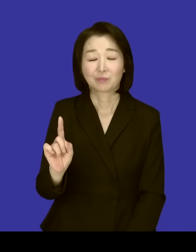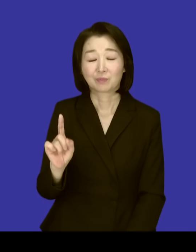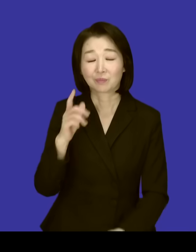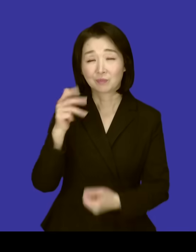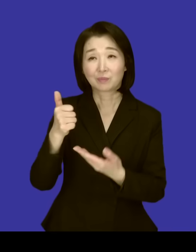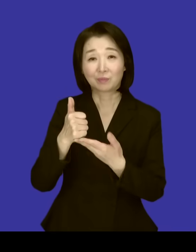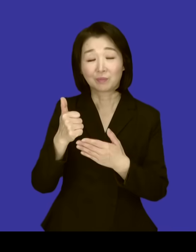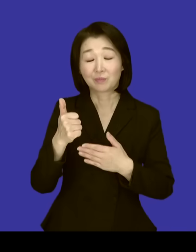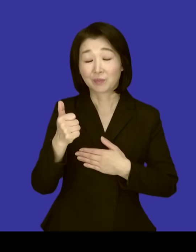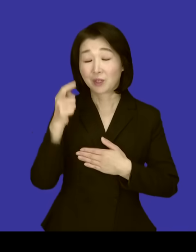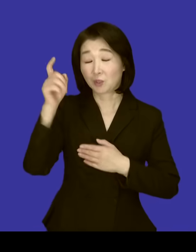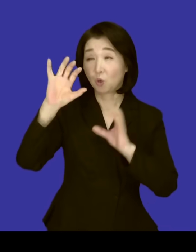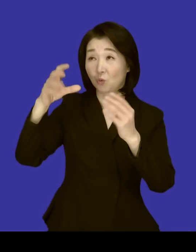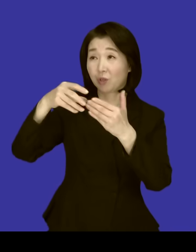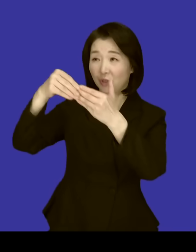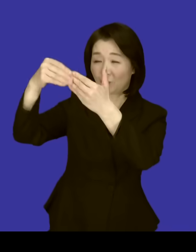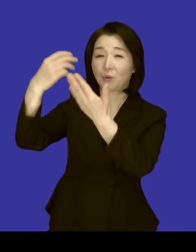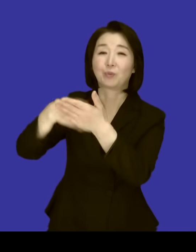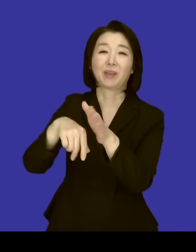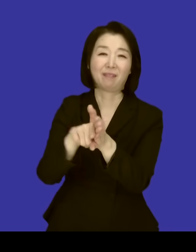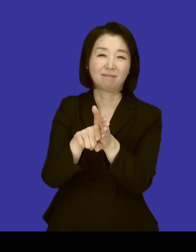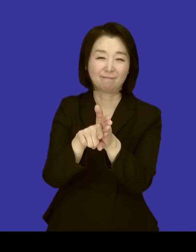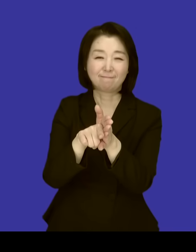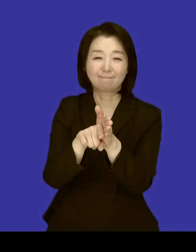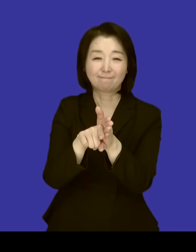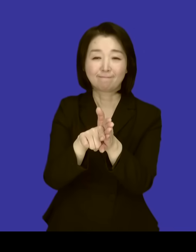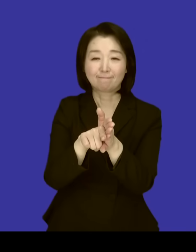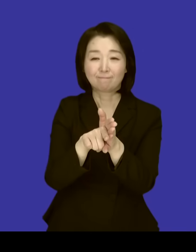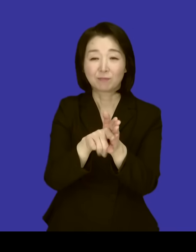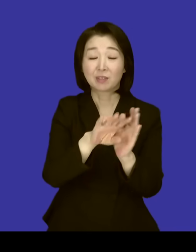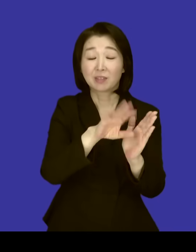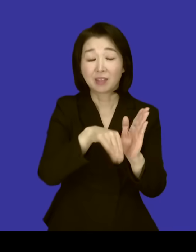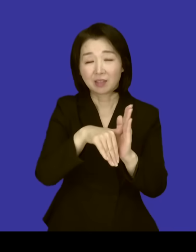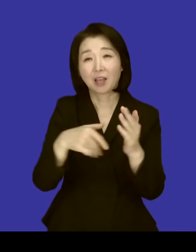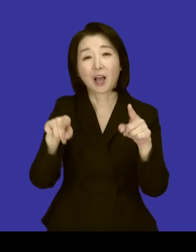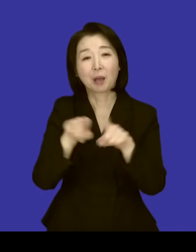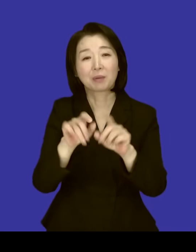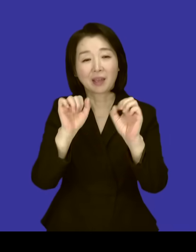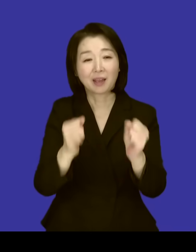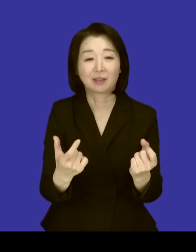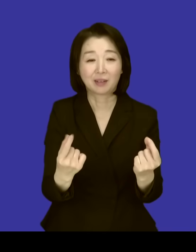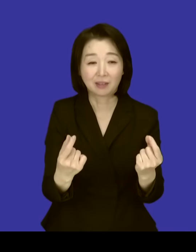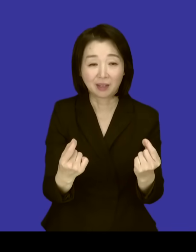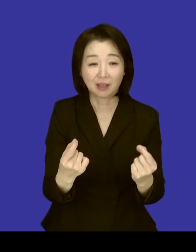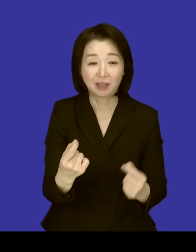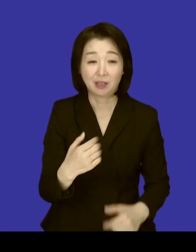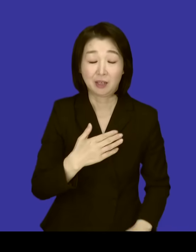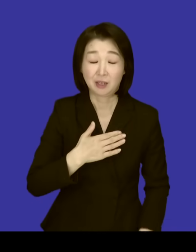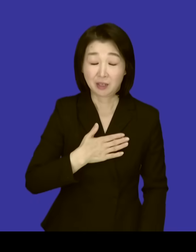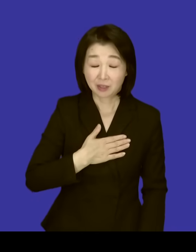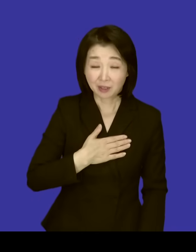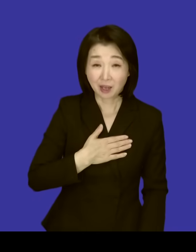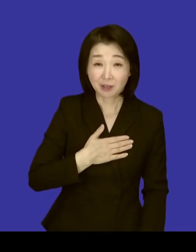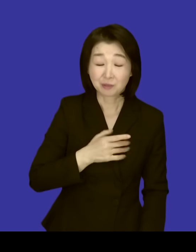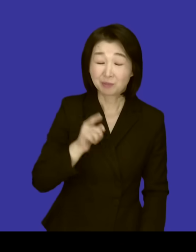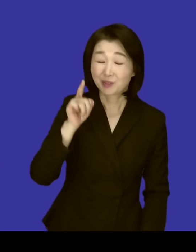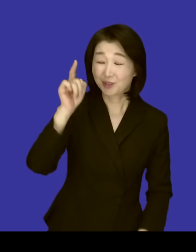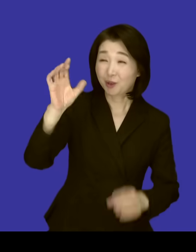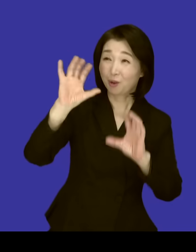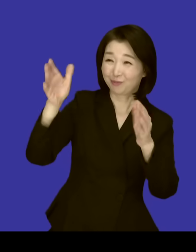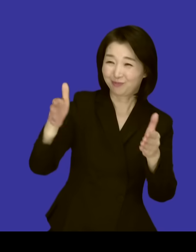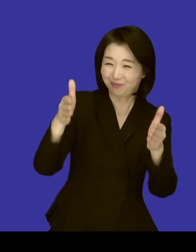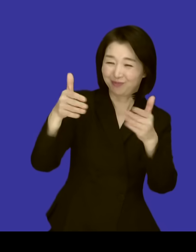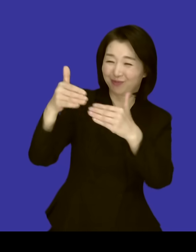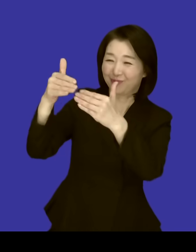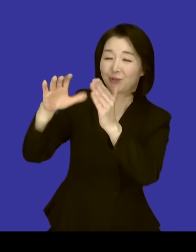하나님께서 저를 천국으로 인도해 주시려고 순간순간 함께 해주시는 것 같고 저를 이제 그 철로 역전 가운데